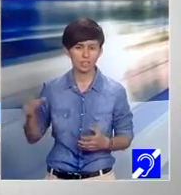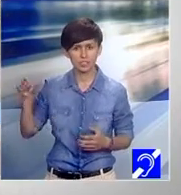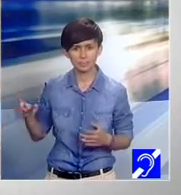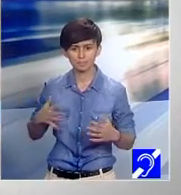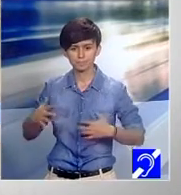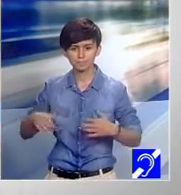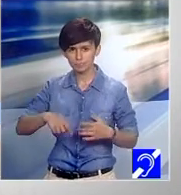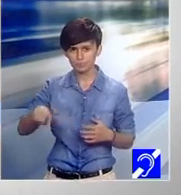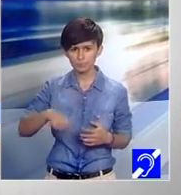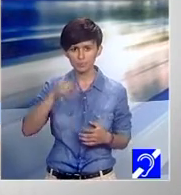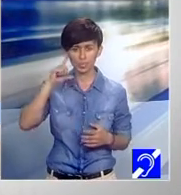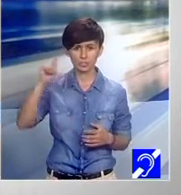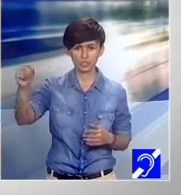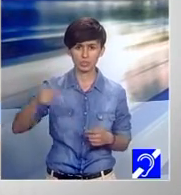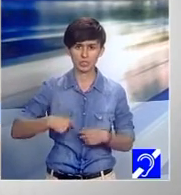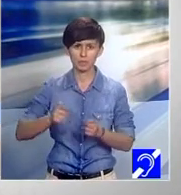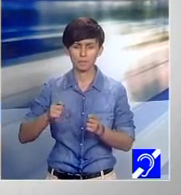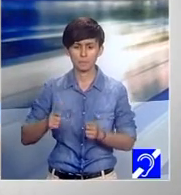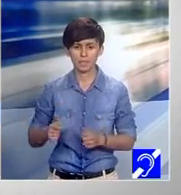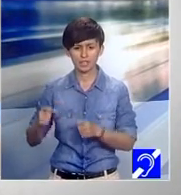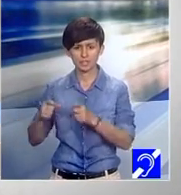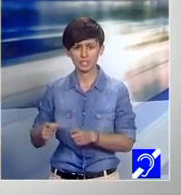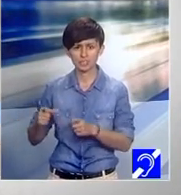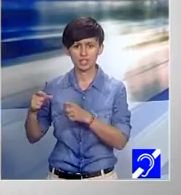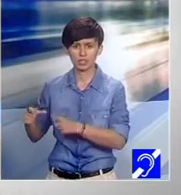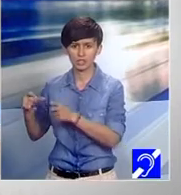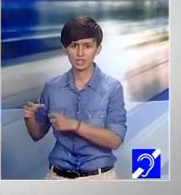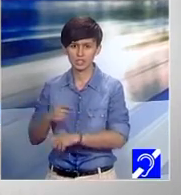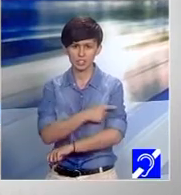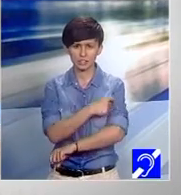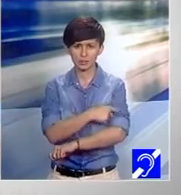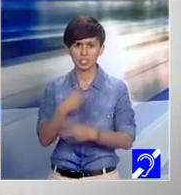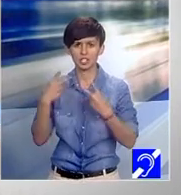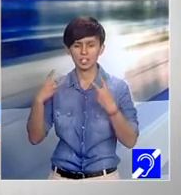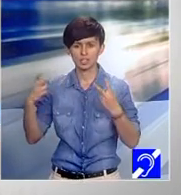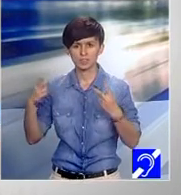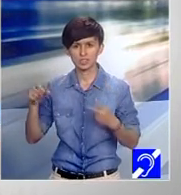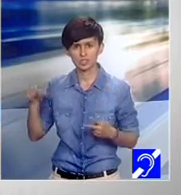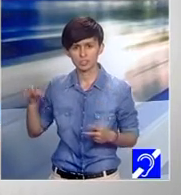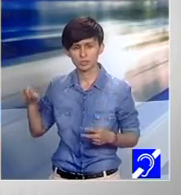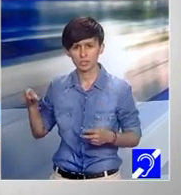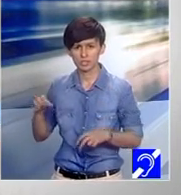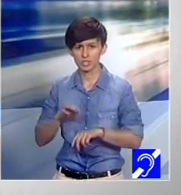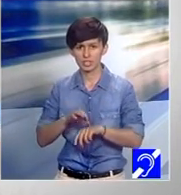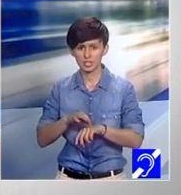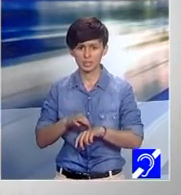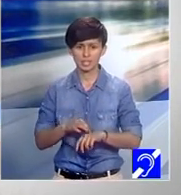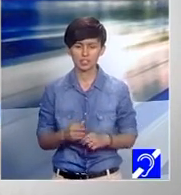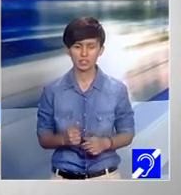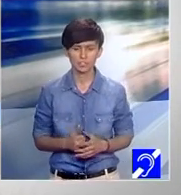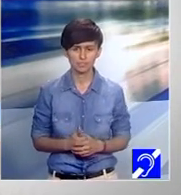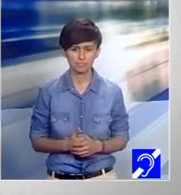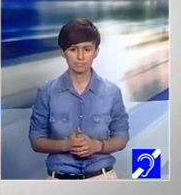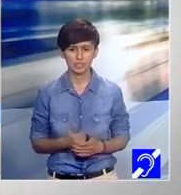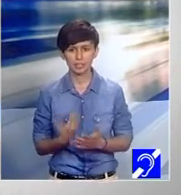se deplasează prin toate saloanele spitalului, vizitând inclusiv și personalul medical, iar